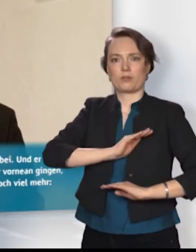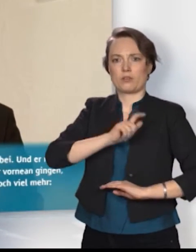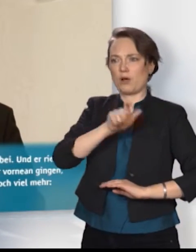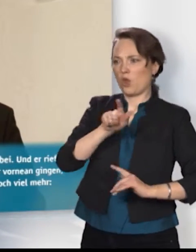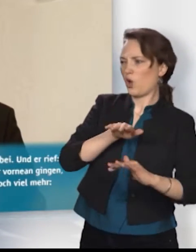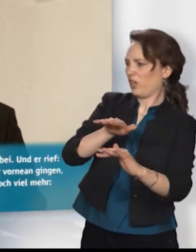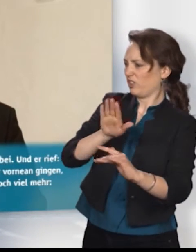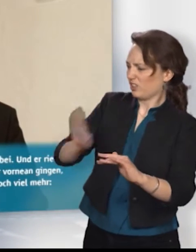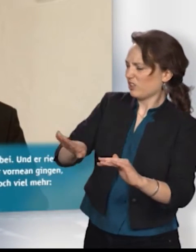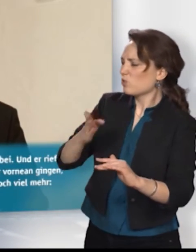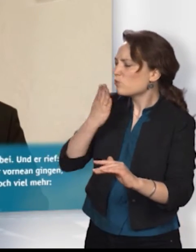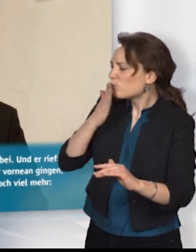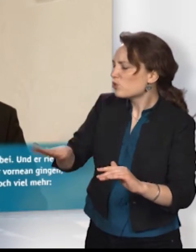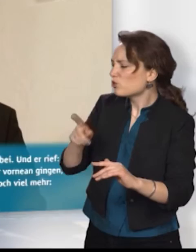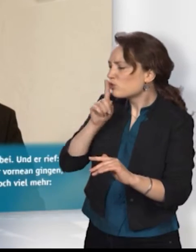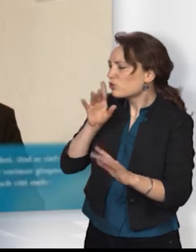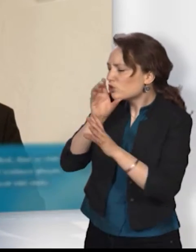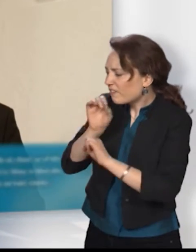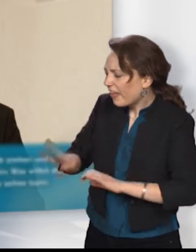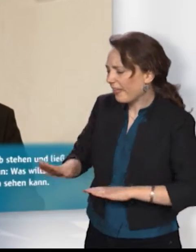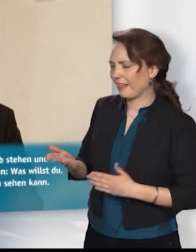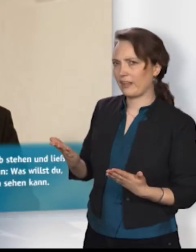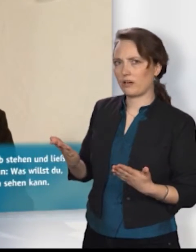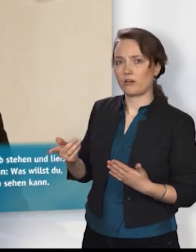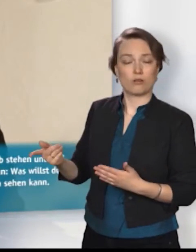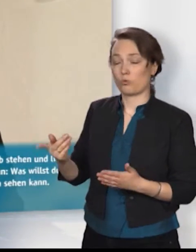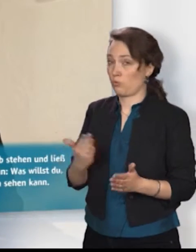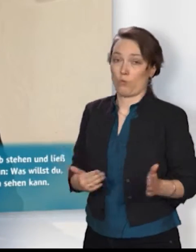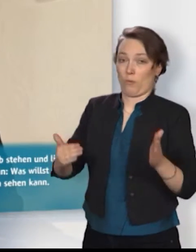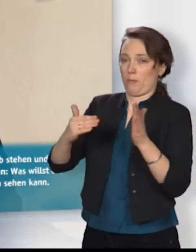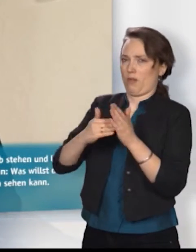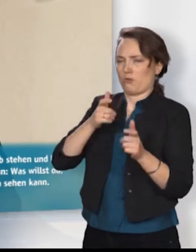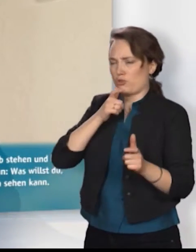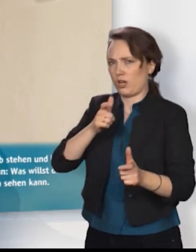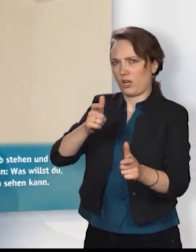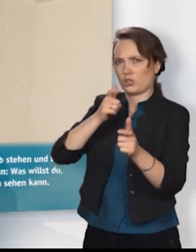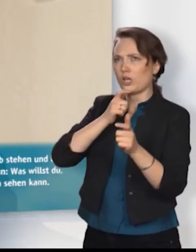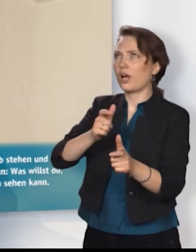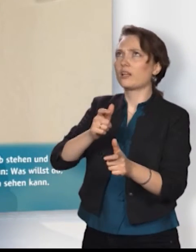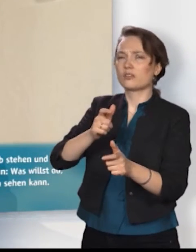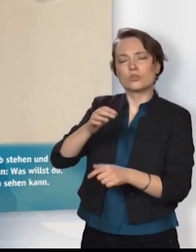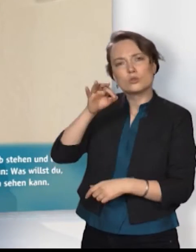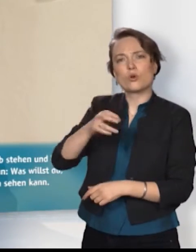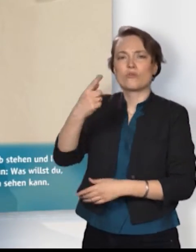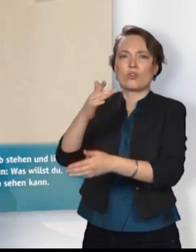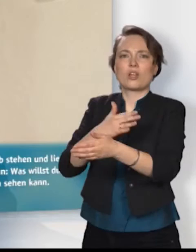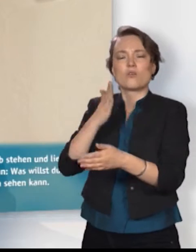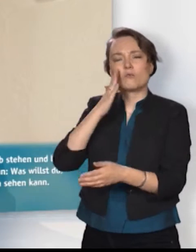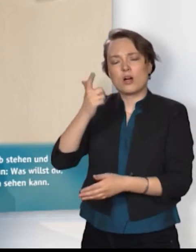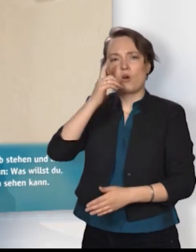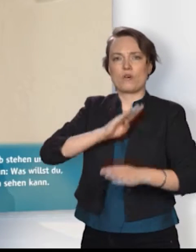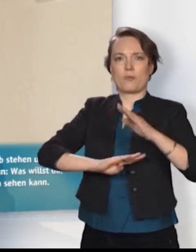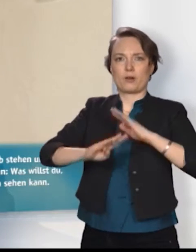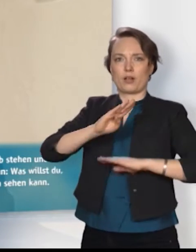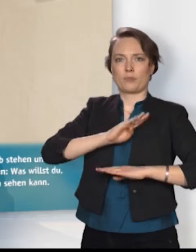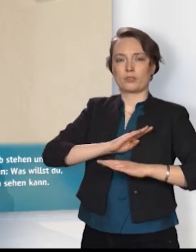solle schweigen. Er aber schrie noch viel mehr: Du Sohn Davids, erbarme dich meiner. Jesus blieb stehen, ließ